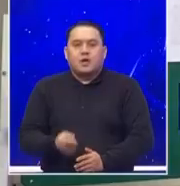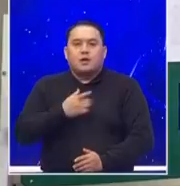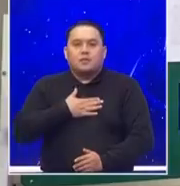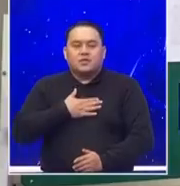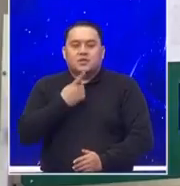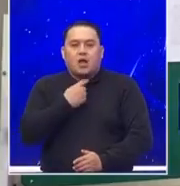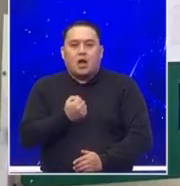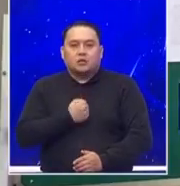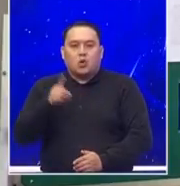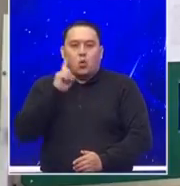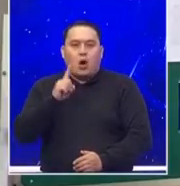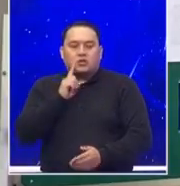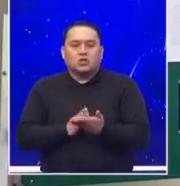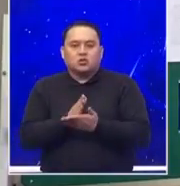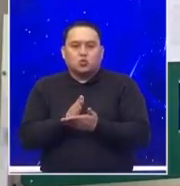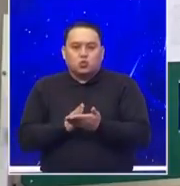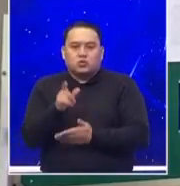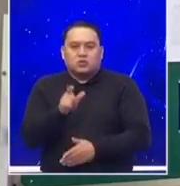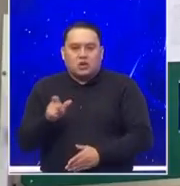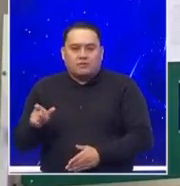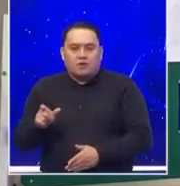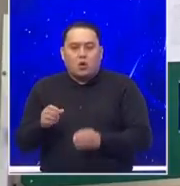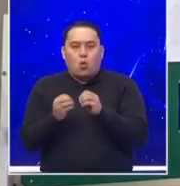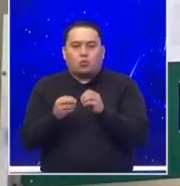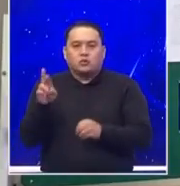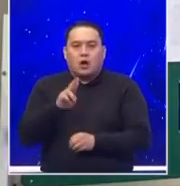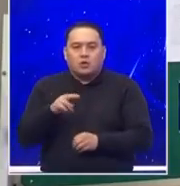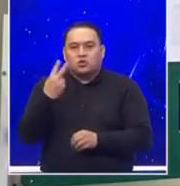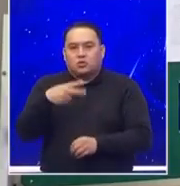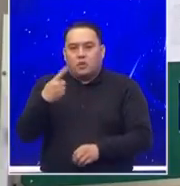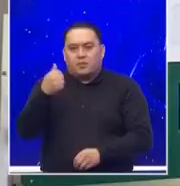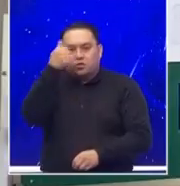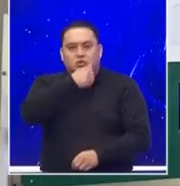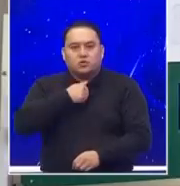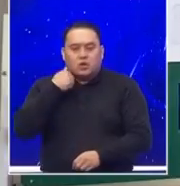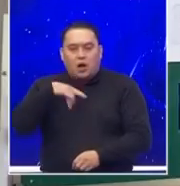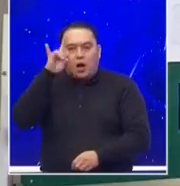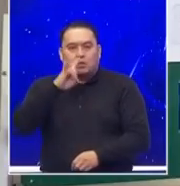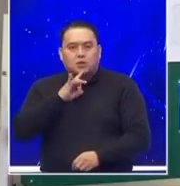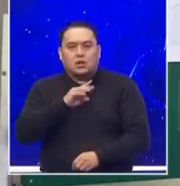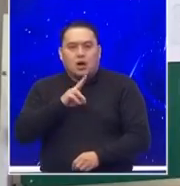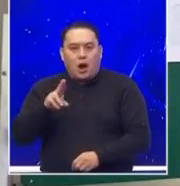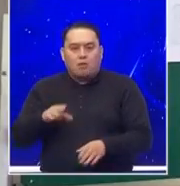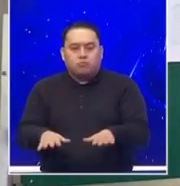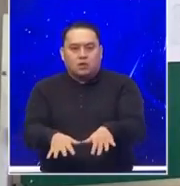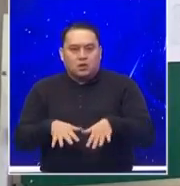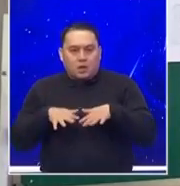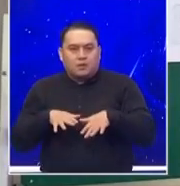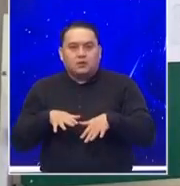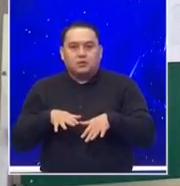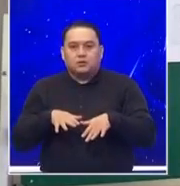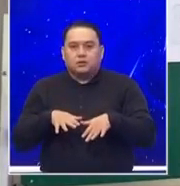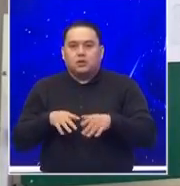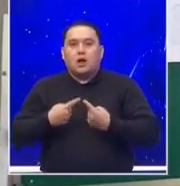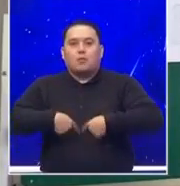бөлімінің мерзімдегі әскери қызметкерлері 10 қаңтар 2021 жылы Қазақстан Республикасы парламент мәжілісінің және